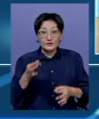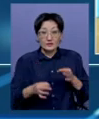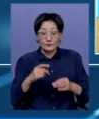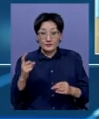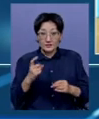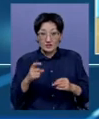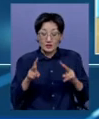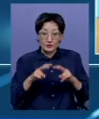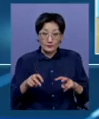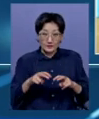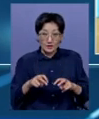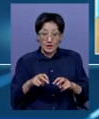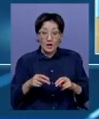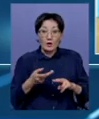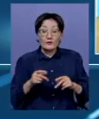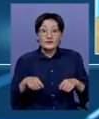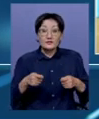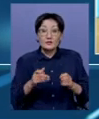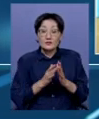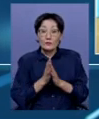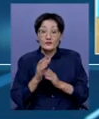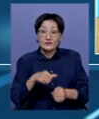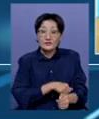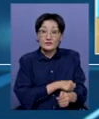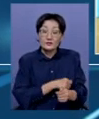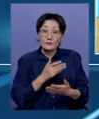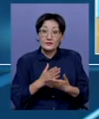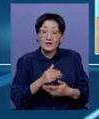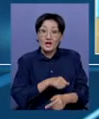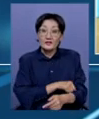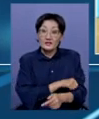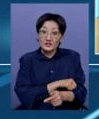судебно-химической экспертизы, данные вещества являются наркотическими средствами.